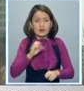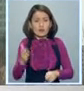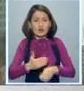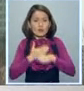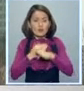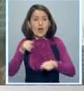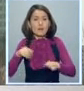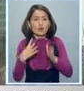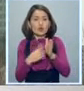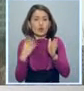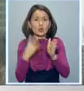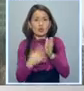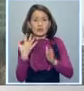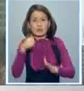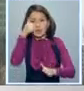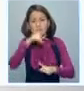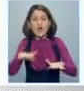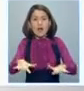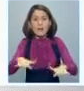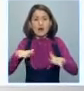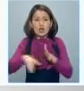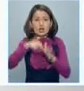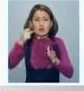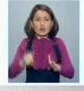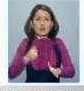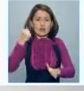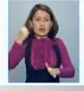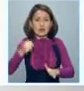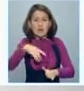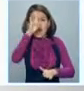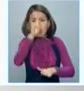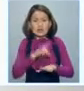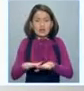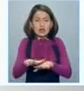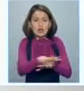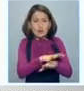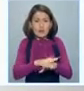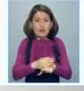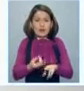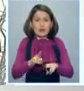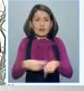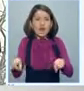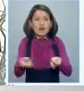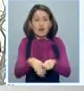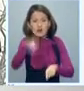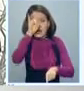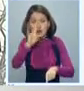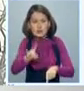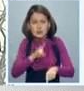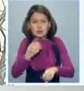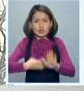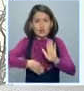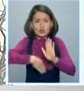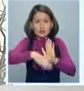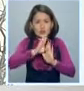Ермек Келімсейіт 1995 жылы парламент депутаты болып сайланды. Ол кезде қазақ елінің дәл мұндай қуатты мемлекетке айналарына